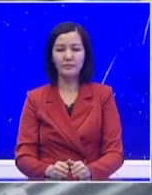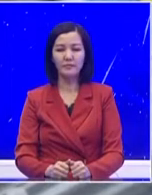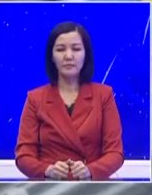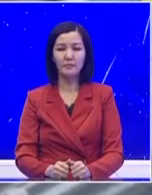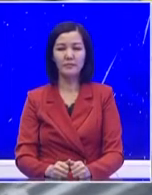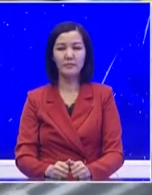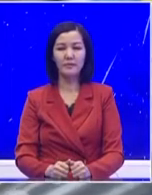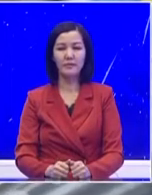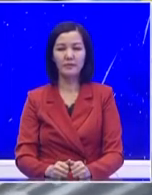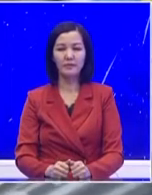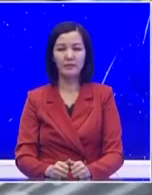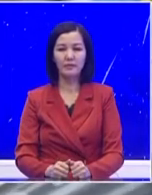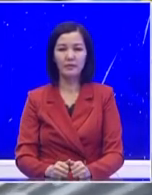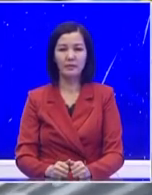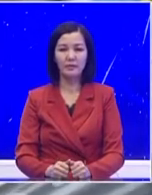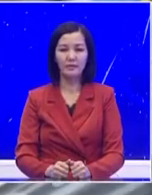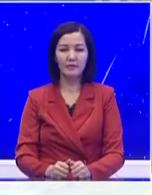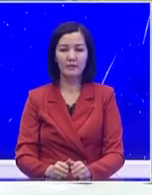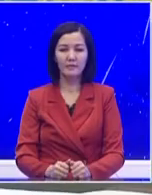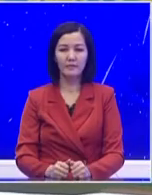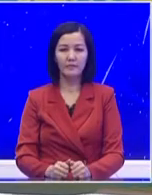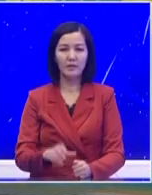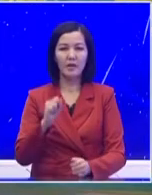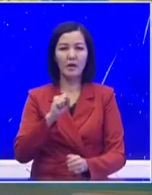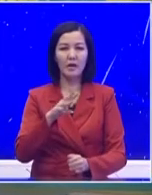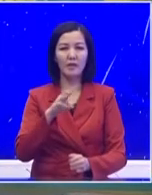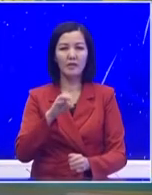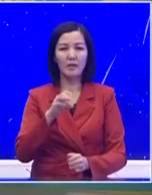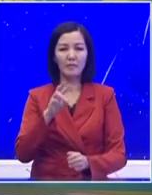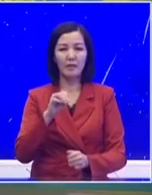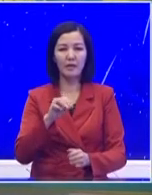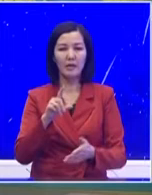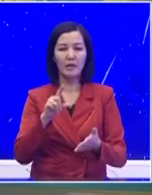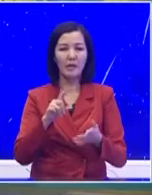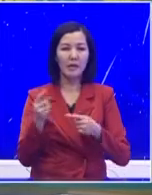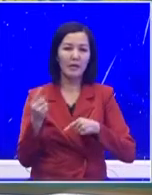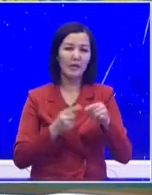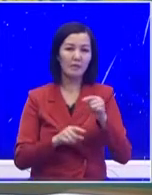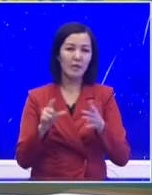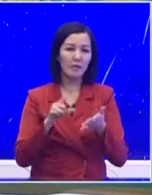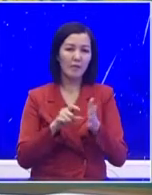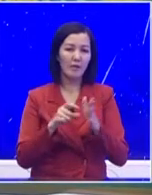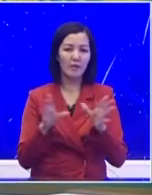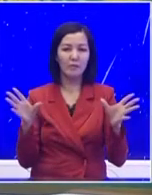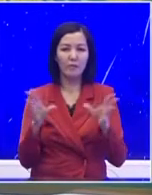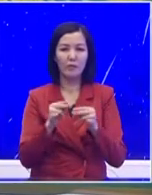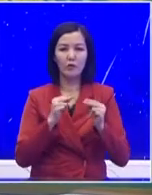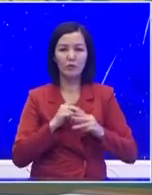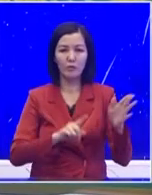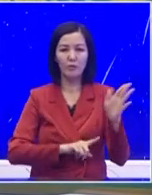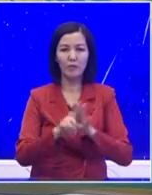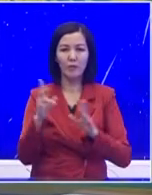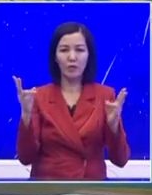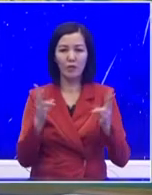Кроме этого, дополнение вот мы включим. Атамекен кәсіпкерлер палатасымен бірлесе жұмысқа кірісу керек. Сонымен қатар, сіздер